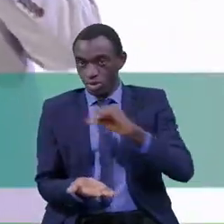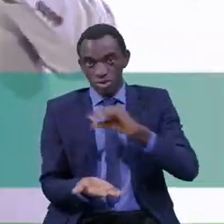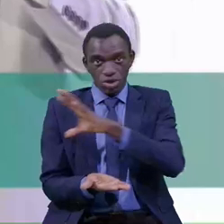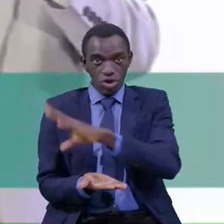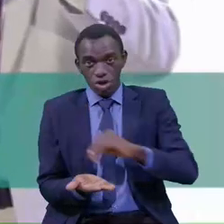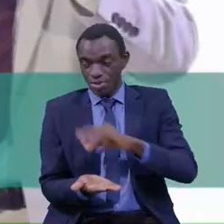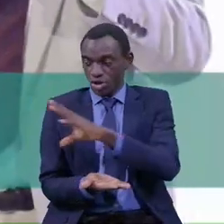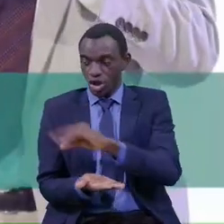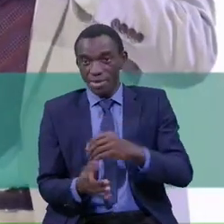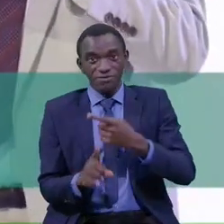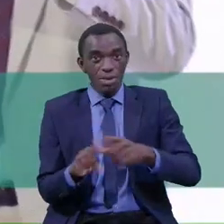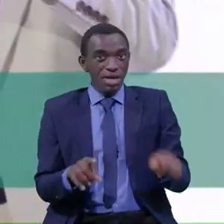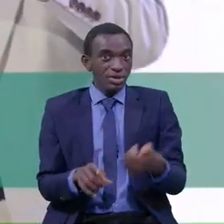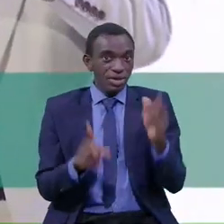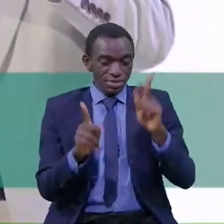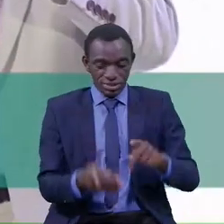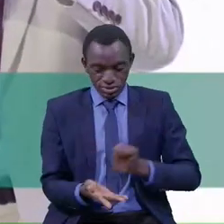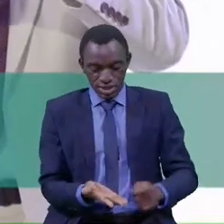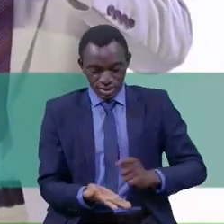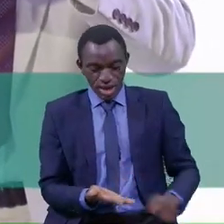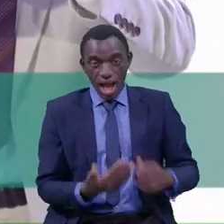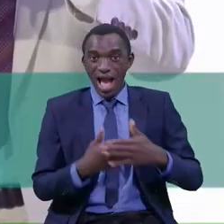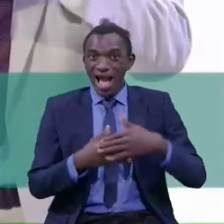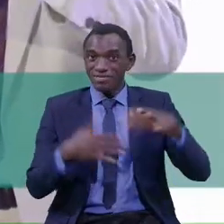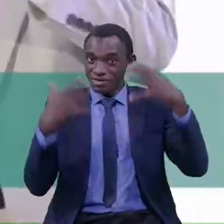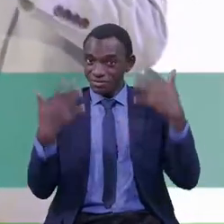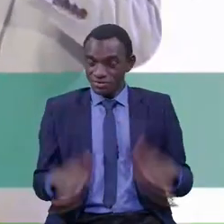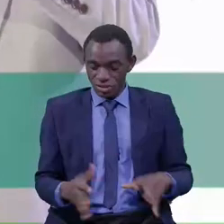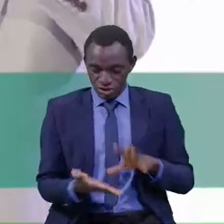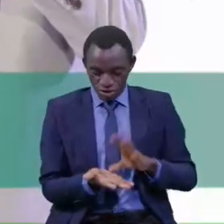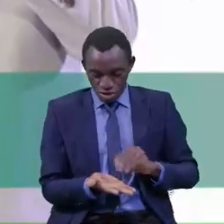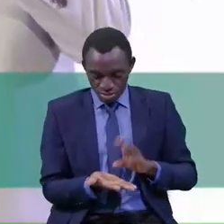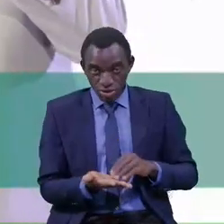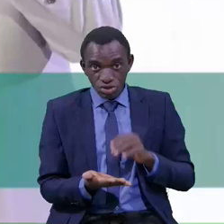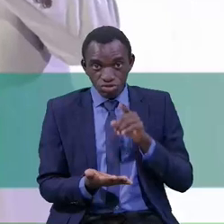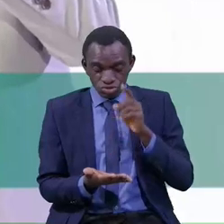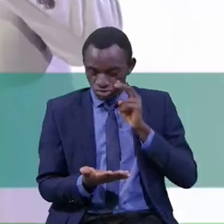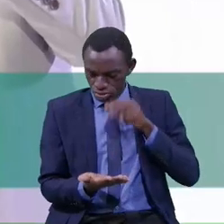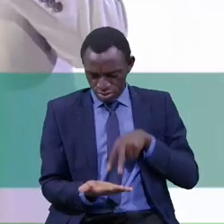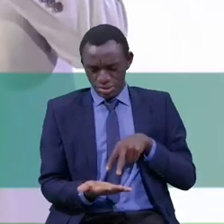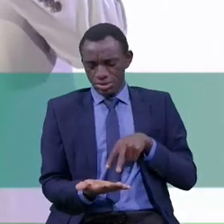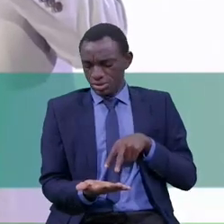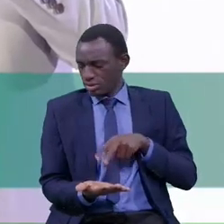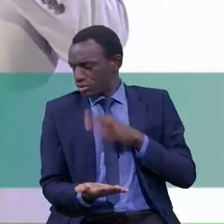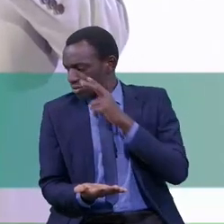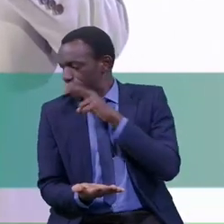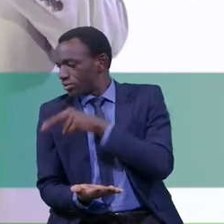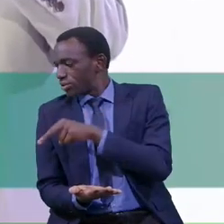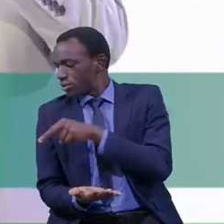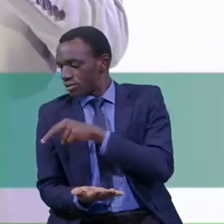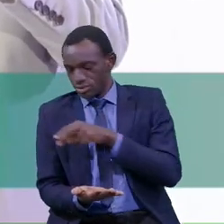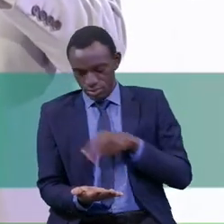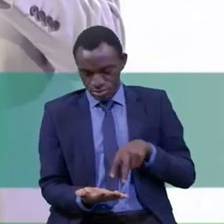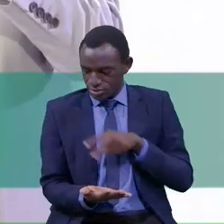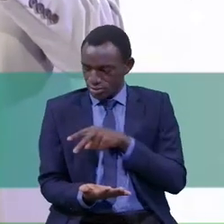ce qui est écrit. Après avoir fini de copier, regarde ta copie et regarde l'original.